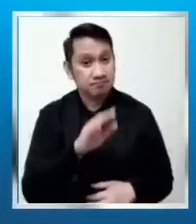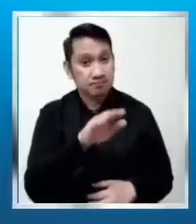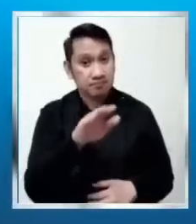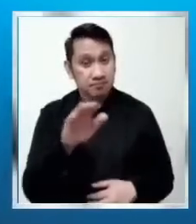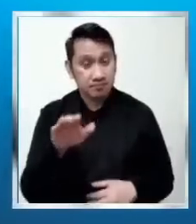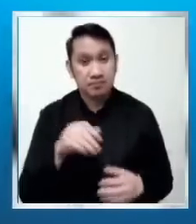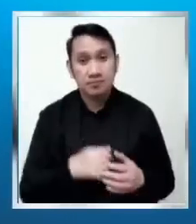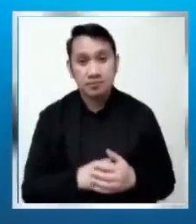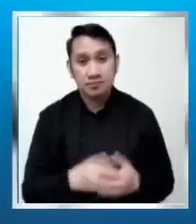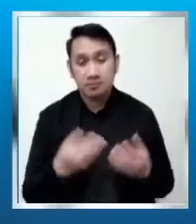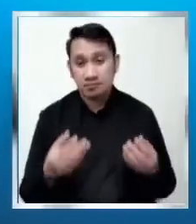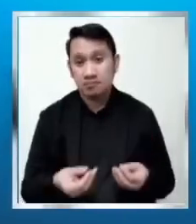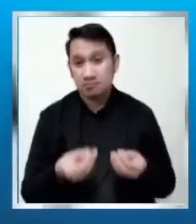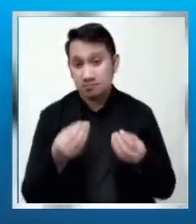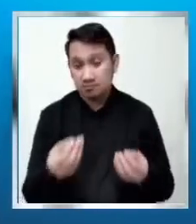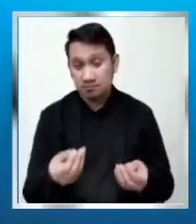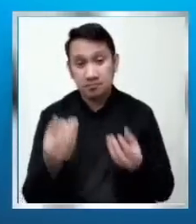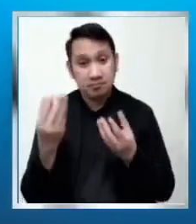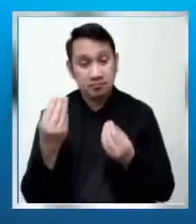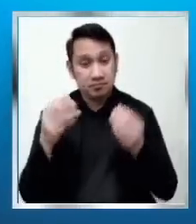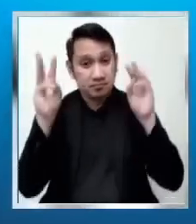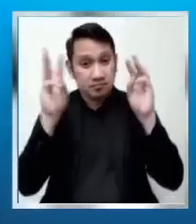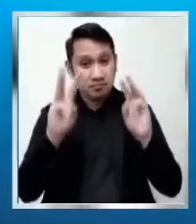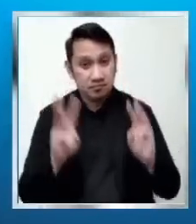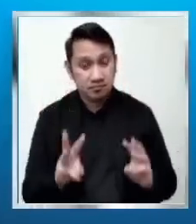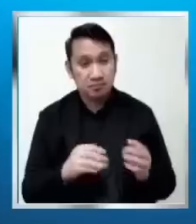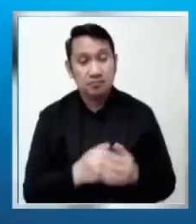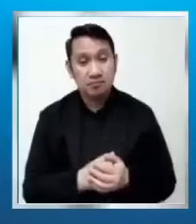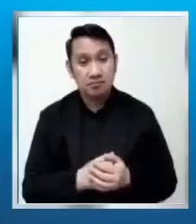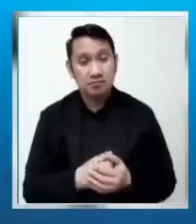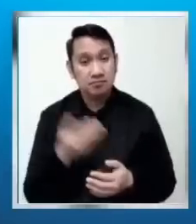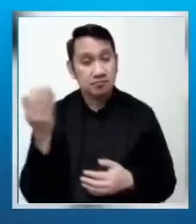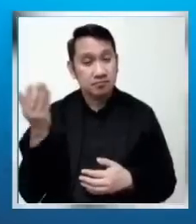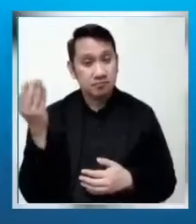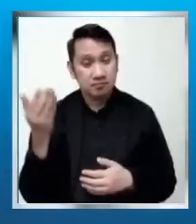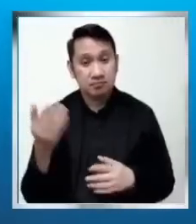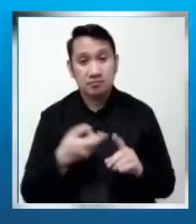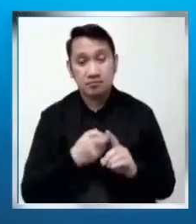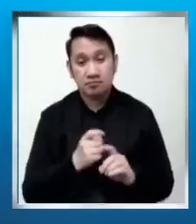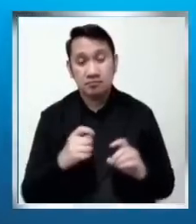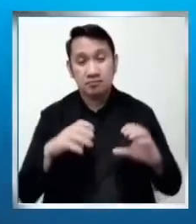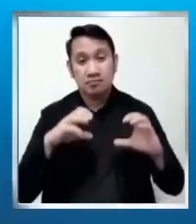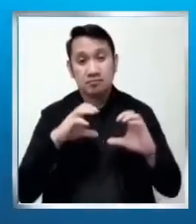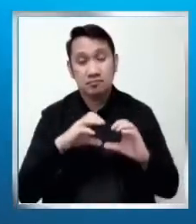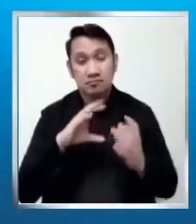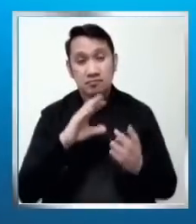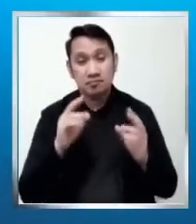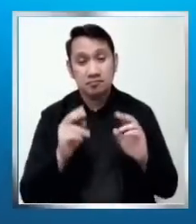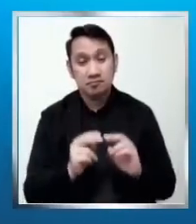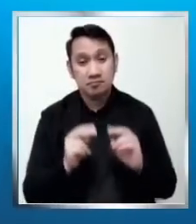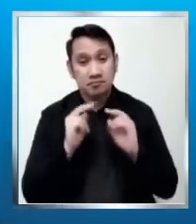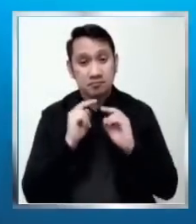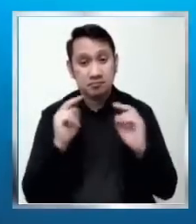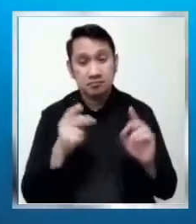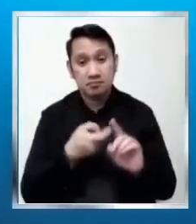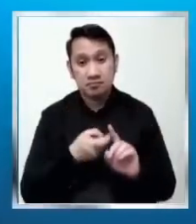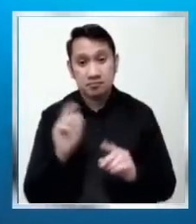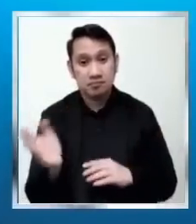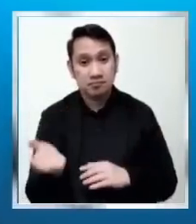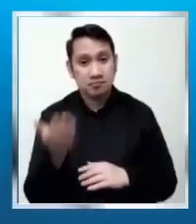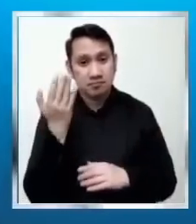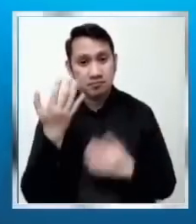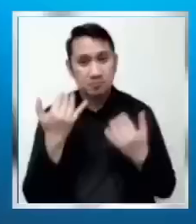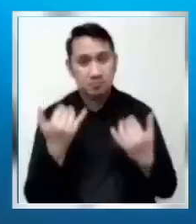paghahatid po ng lagay ng panahon ngayong gabi, ang weather presenter ng GMA Integrated News Weather Center na mula umaga pa lang ay nagbabalita